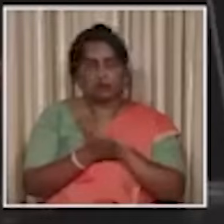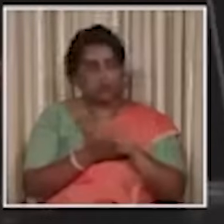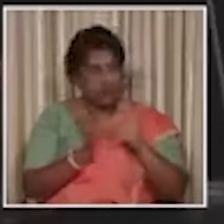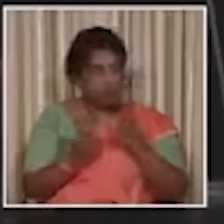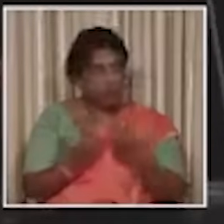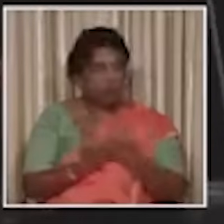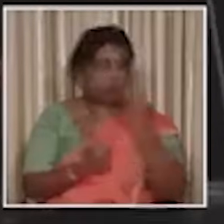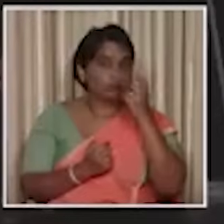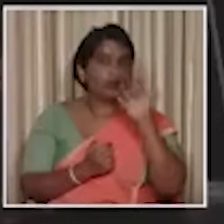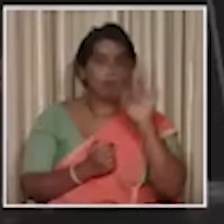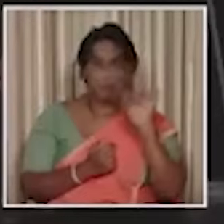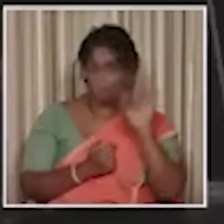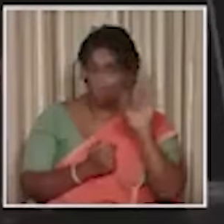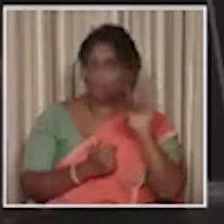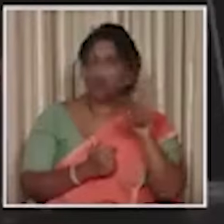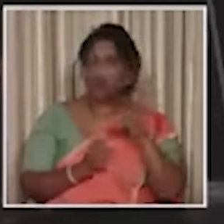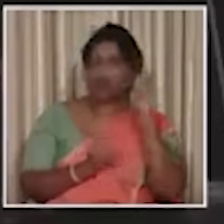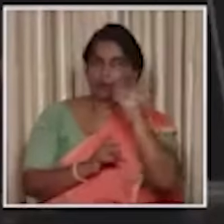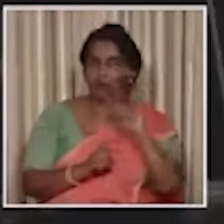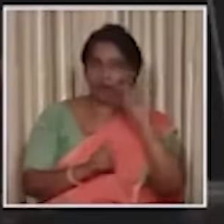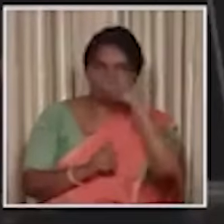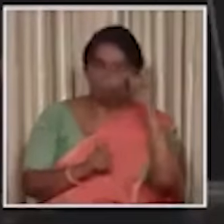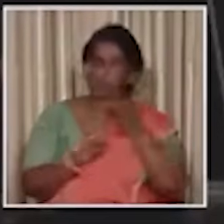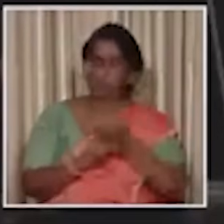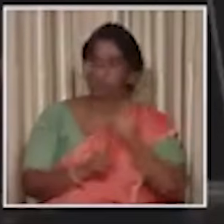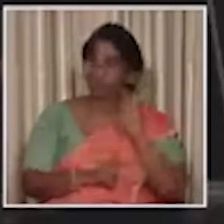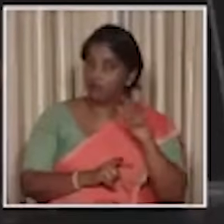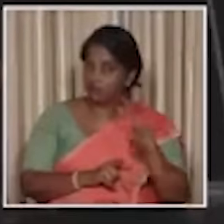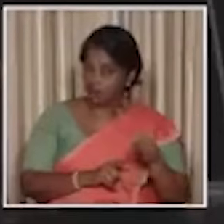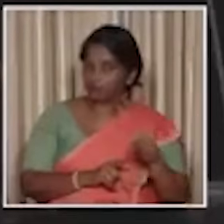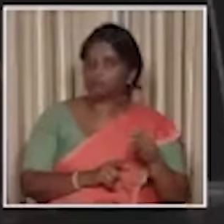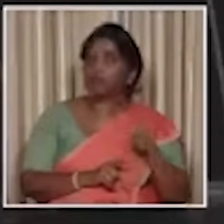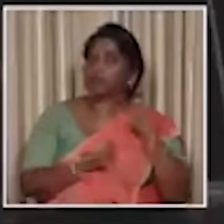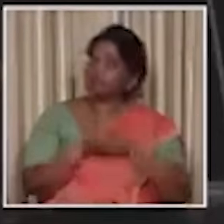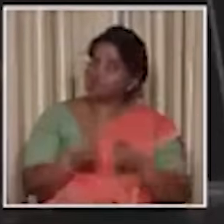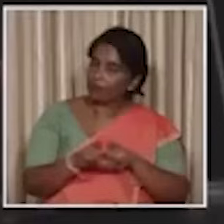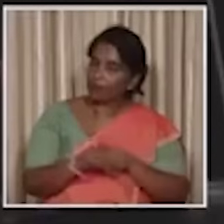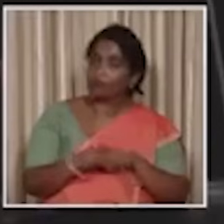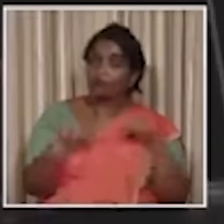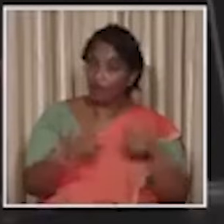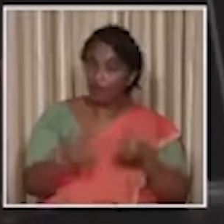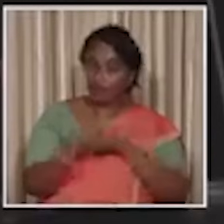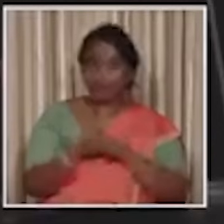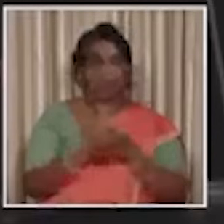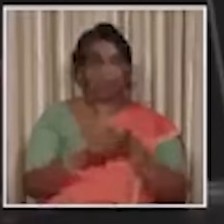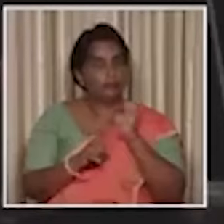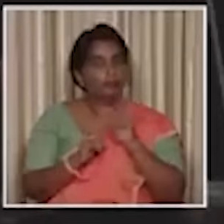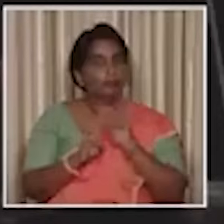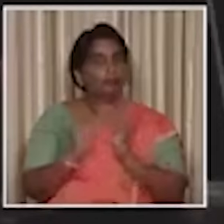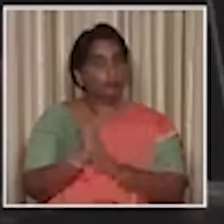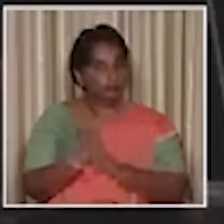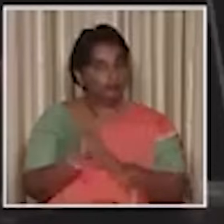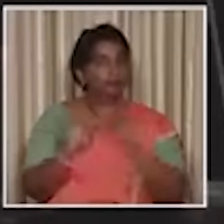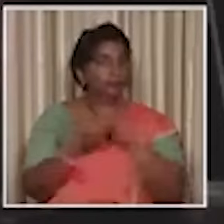2015 மைத்ரிபால சிறிசேன அவர்கள் ஜனாதிபதியாக இருந்த பொழுது, இதே இன்றைய ஜனாதிபதி பிரதமராக இருந்த பொழுது, அப்பொழுது இருந்த அயலுறவுத்துறை அமைச்சர்